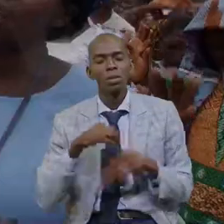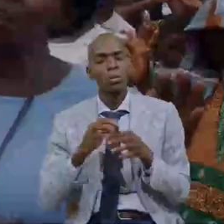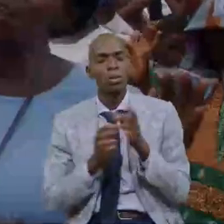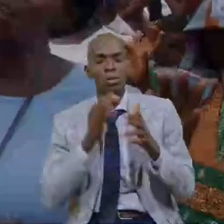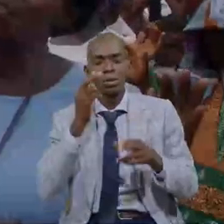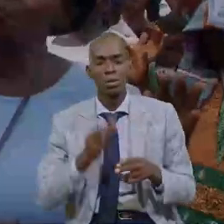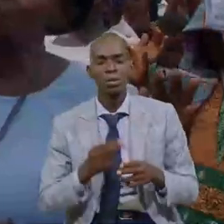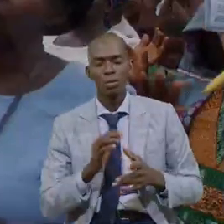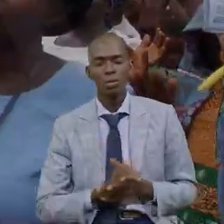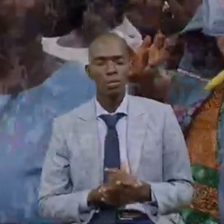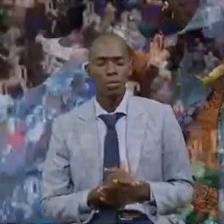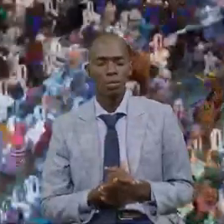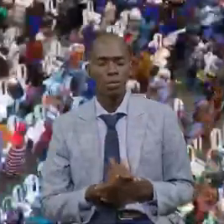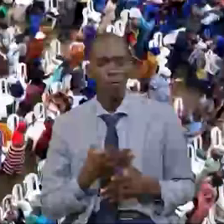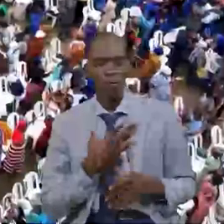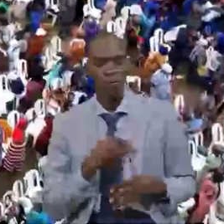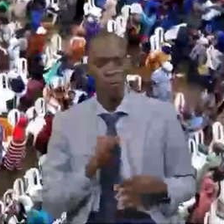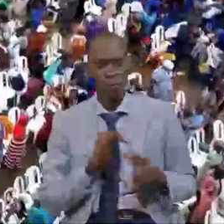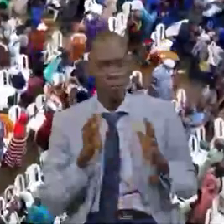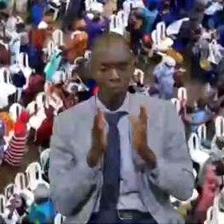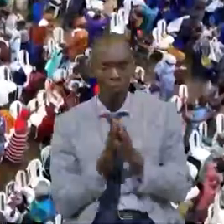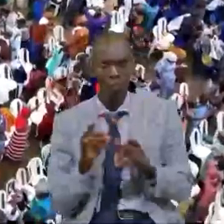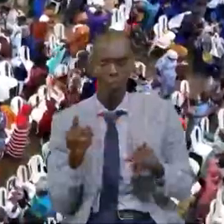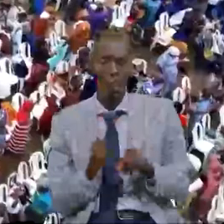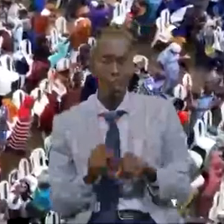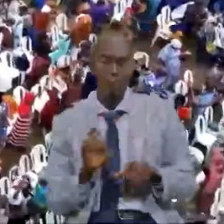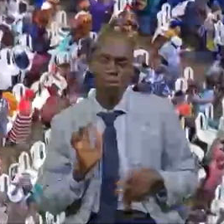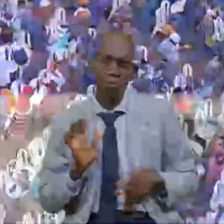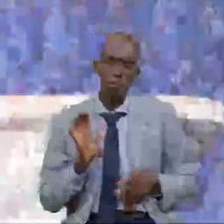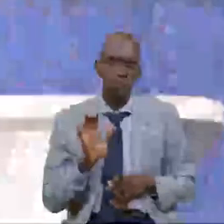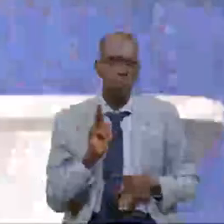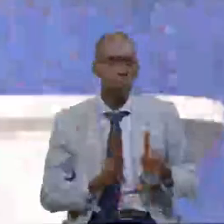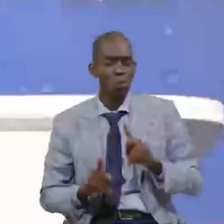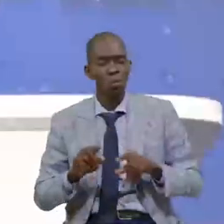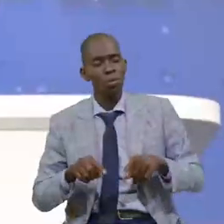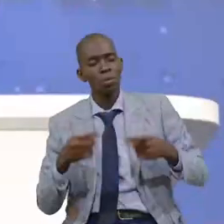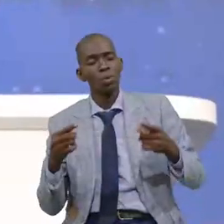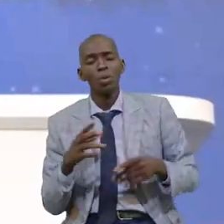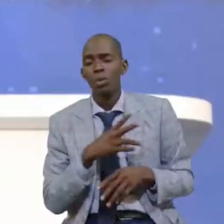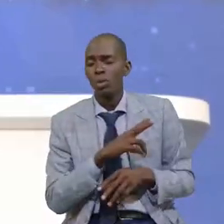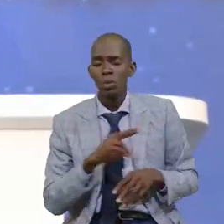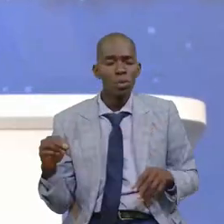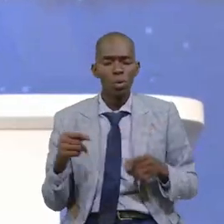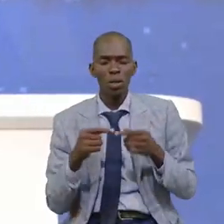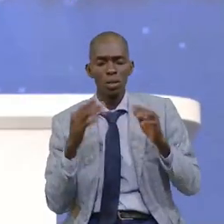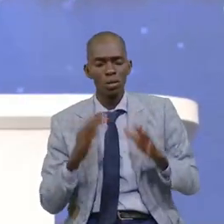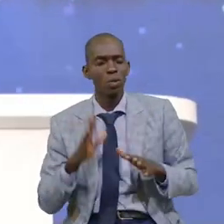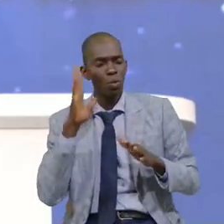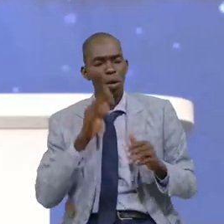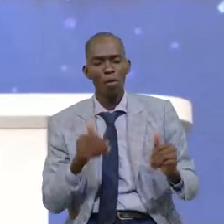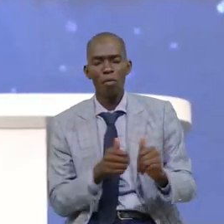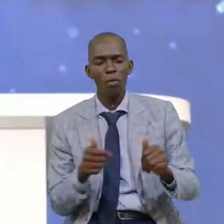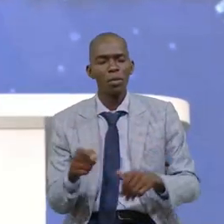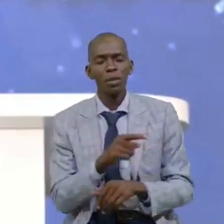au nom de Jésus. Et je prie, comme ton peuple va, aucun Philistin ne pourra la